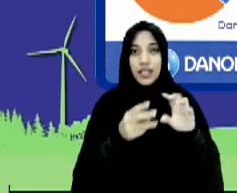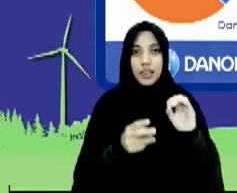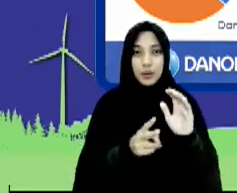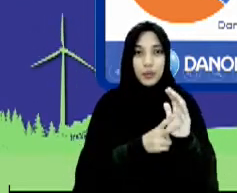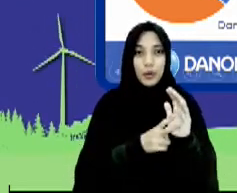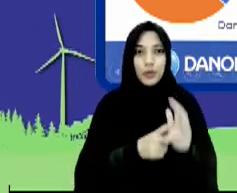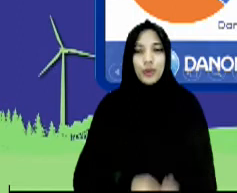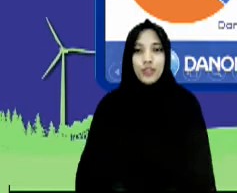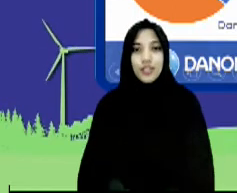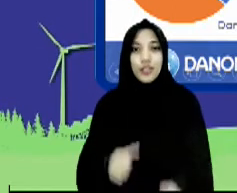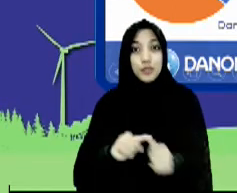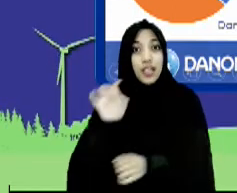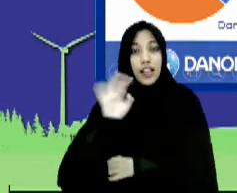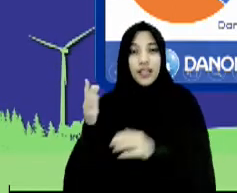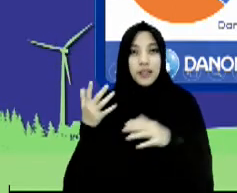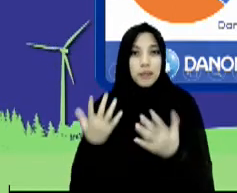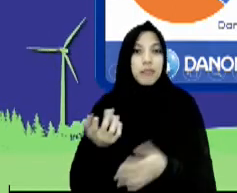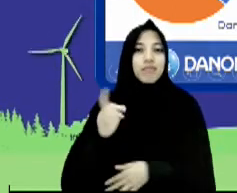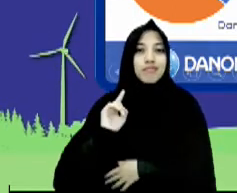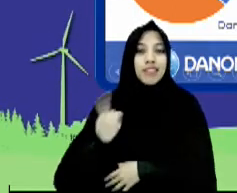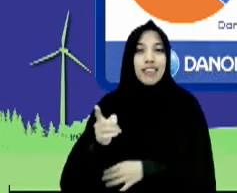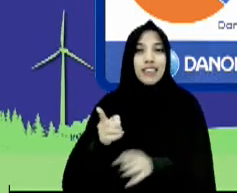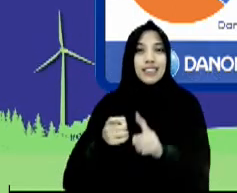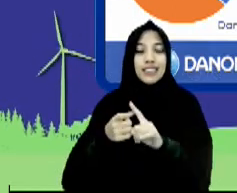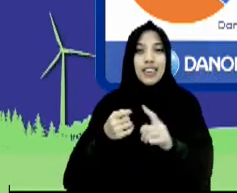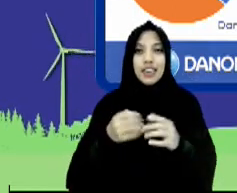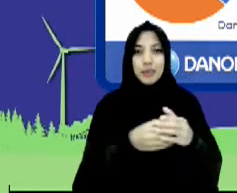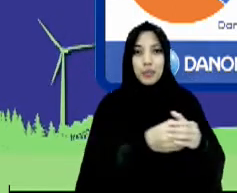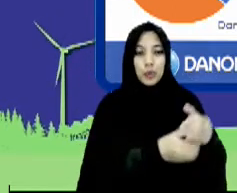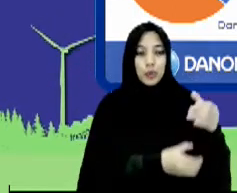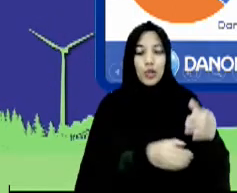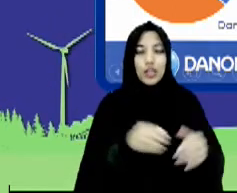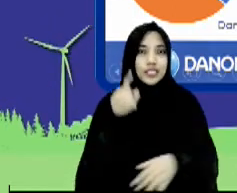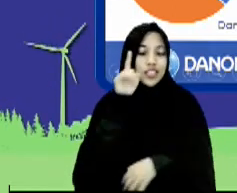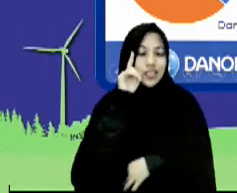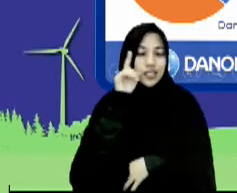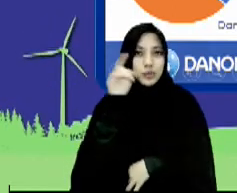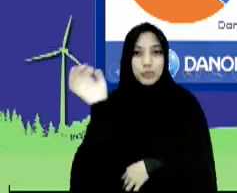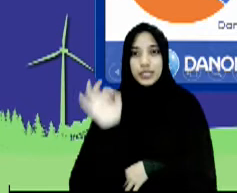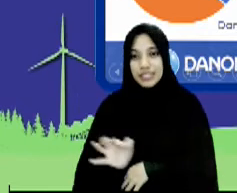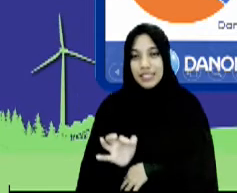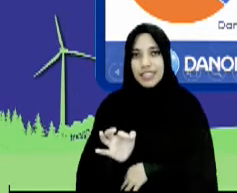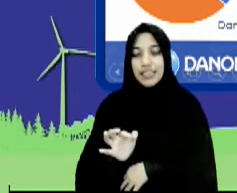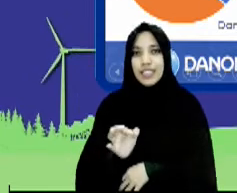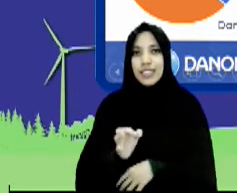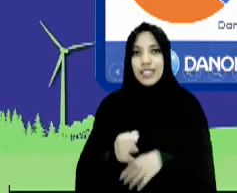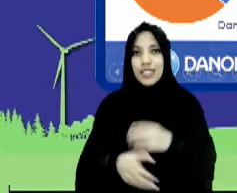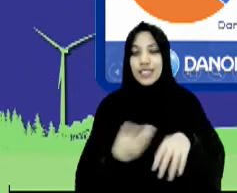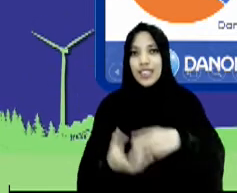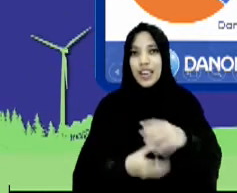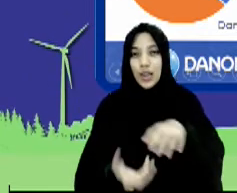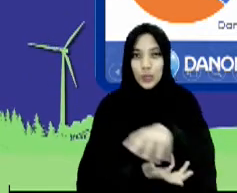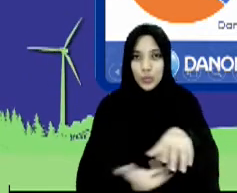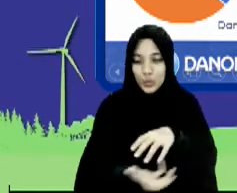nah yang lain lagi adalah eh penggunaan dari eh 100% eh material eh daur ulang jadi memang kalau